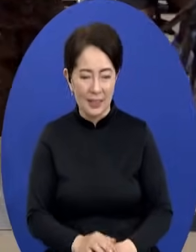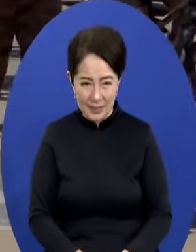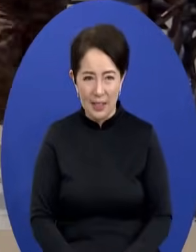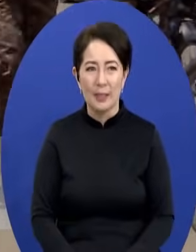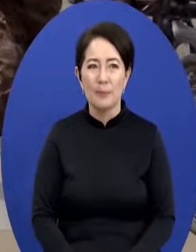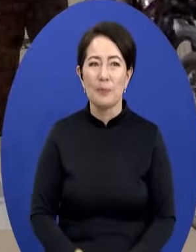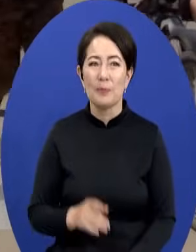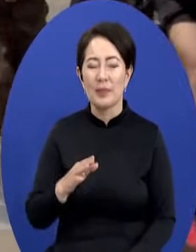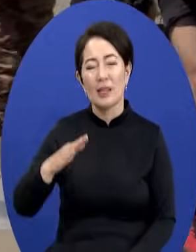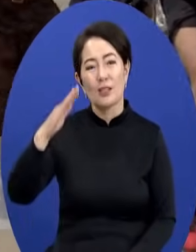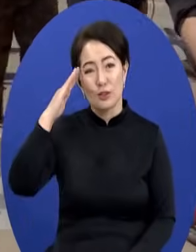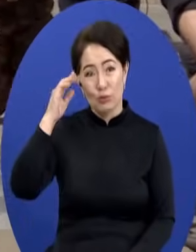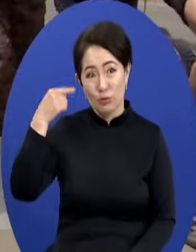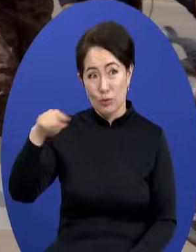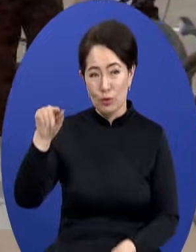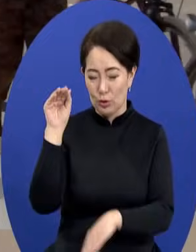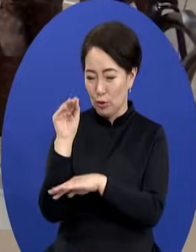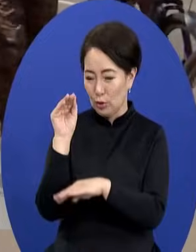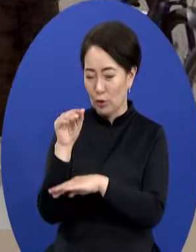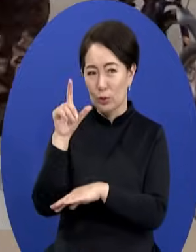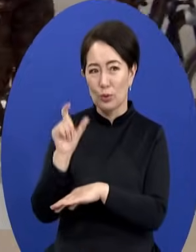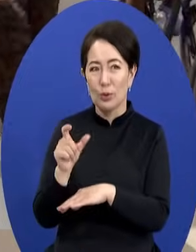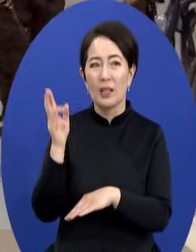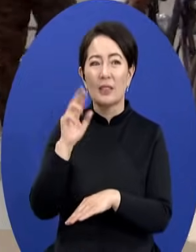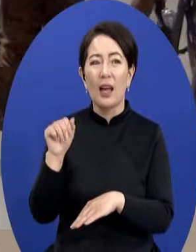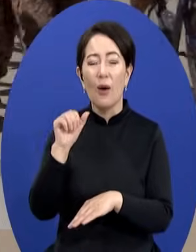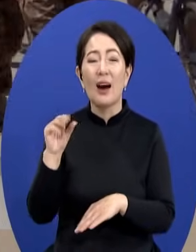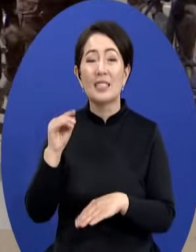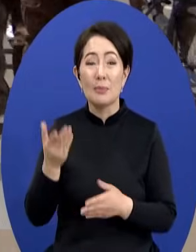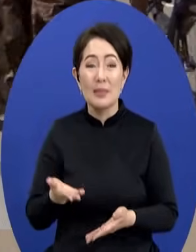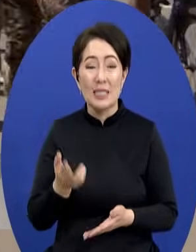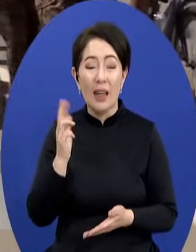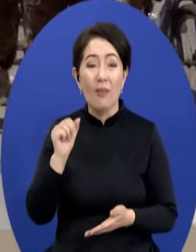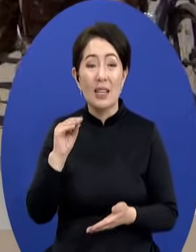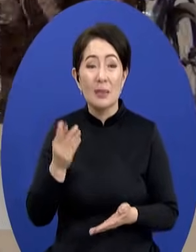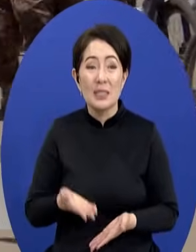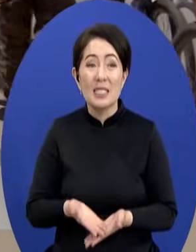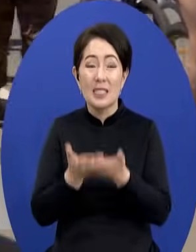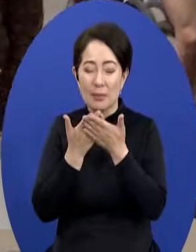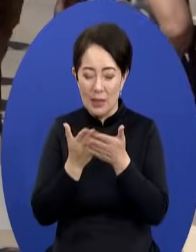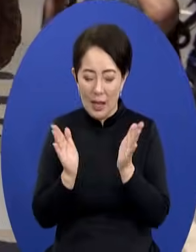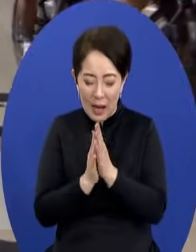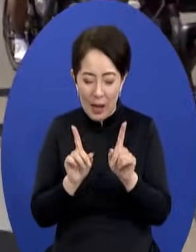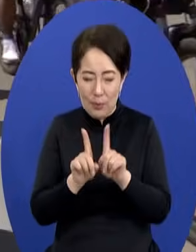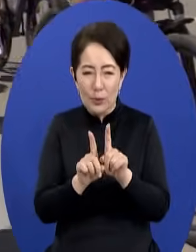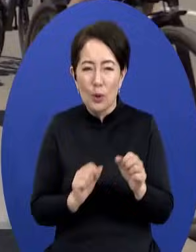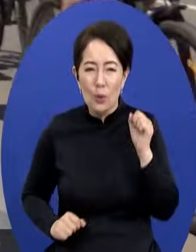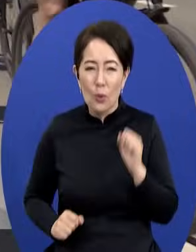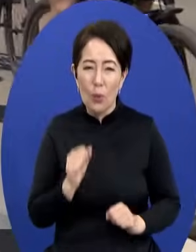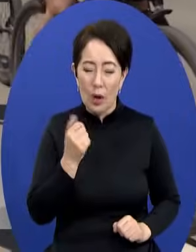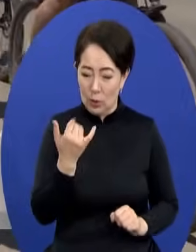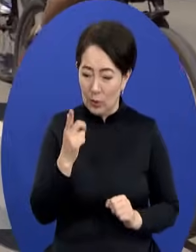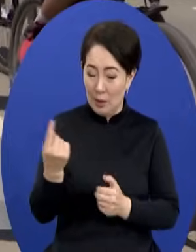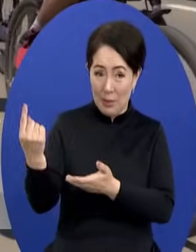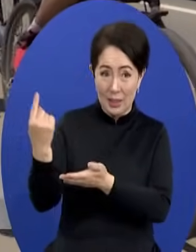За зэвсэг төвчний төлөөл за даваа шамчиг дэмжиж хамтдаа гүгээд Улаанбаатар хотод өгтөн авч